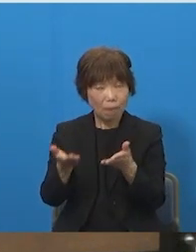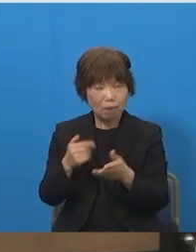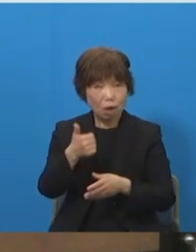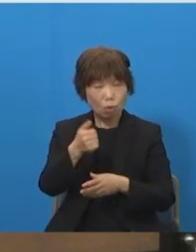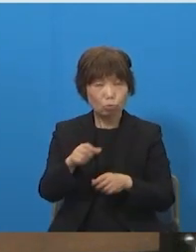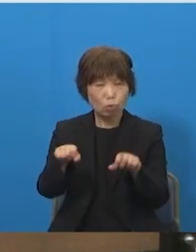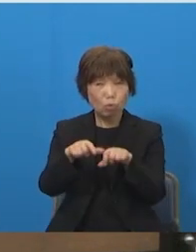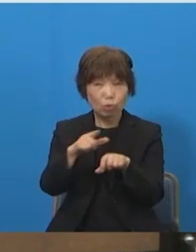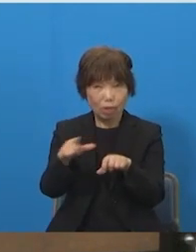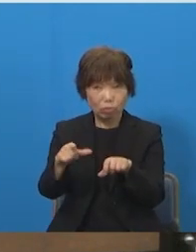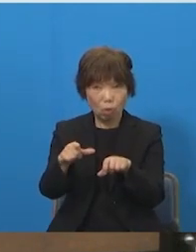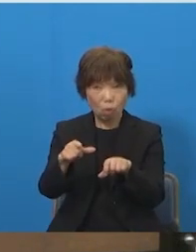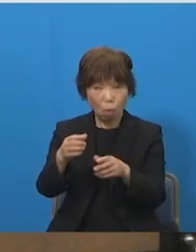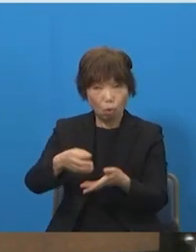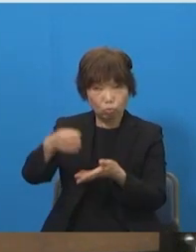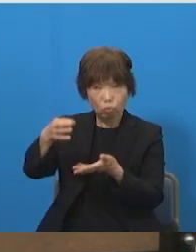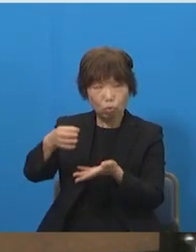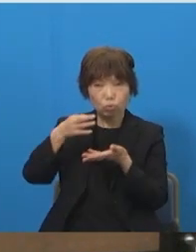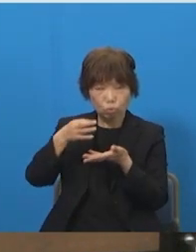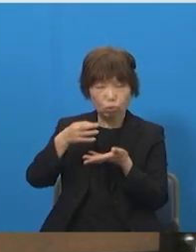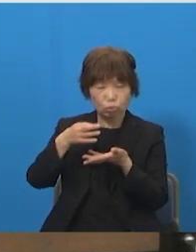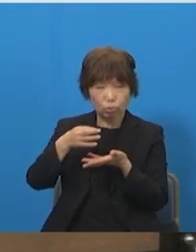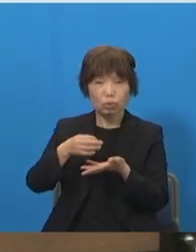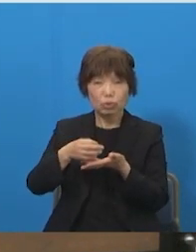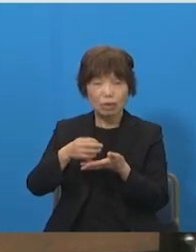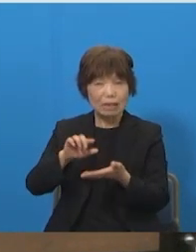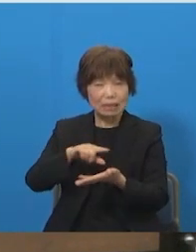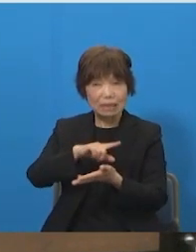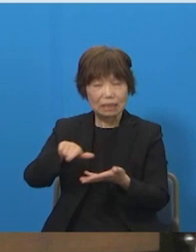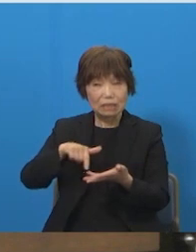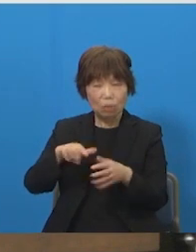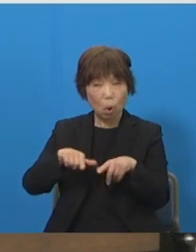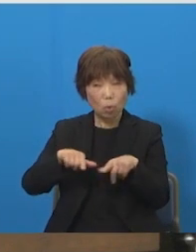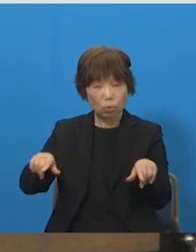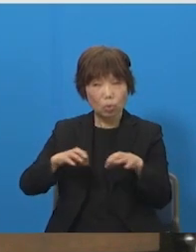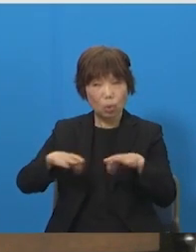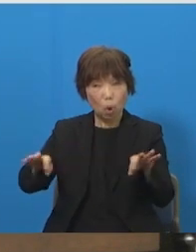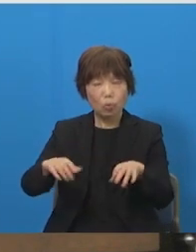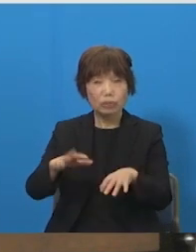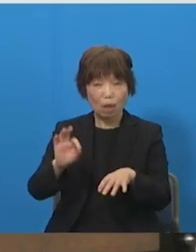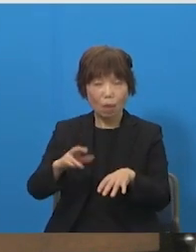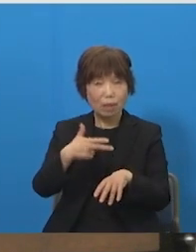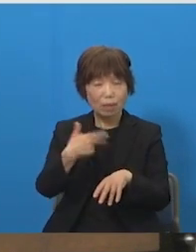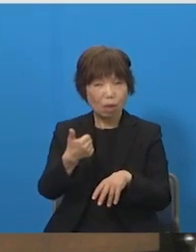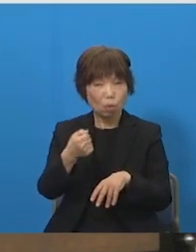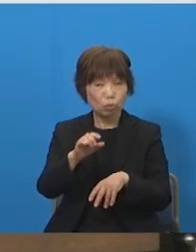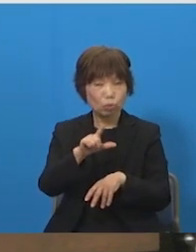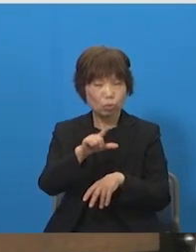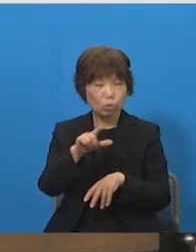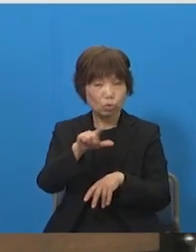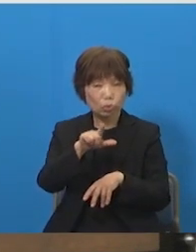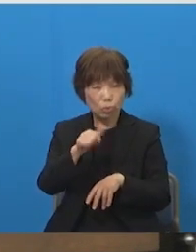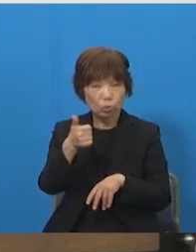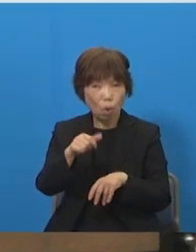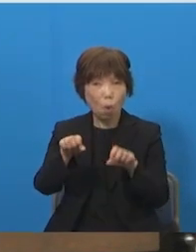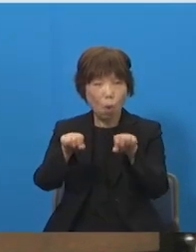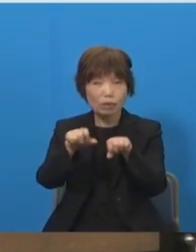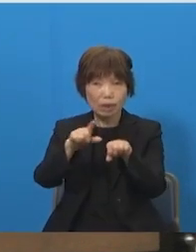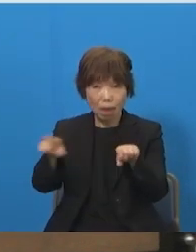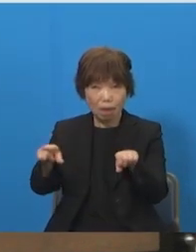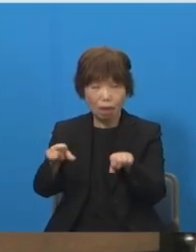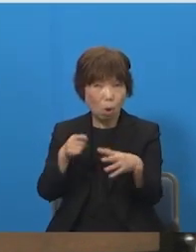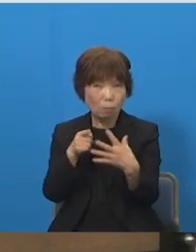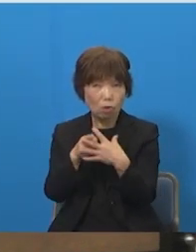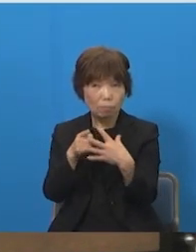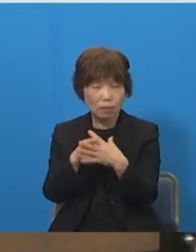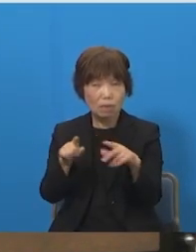億円の増収を見込み、地方交付税などは755億円を見込んだ結果、一般財源収